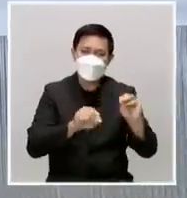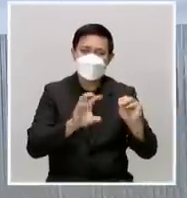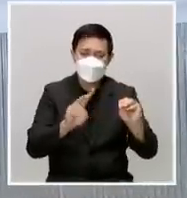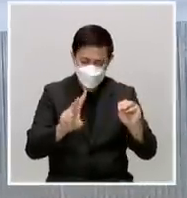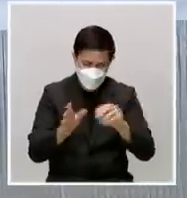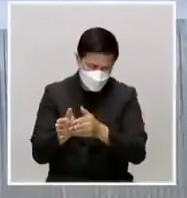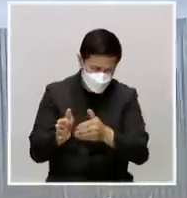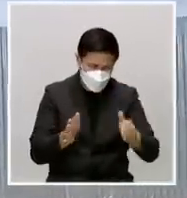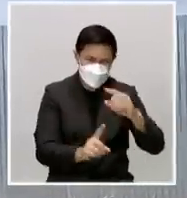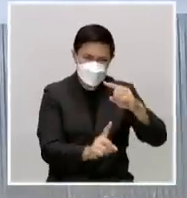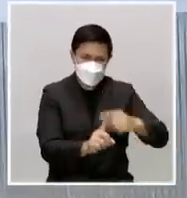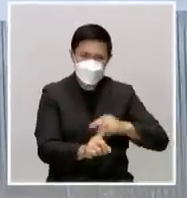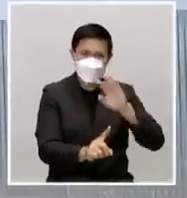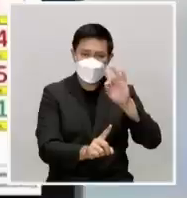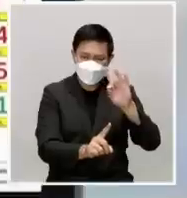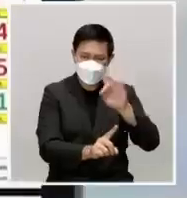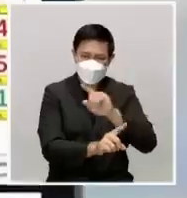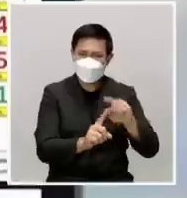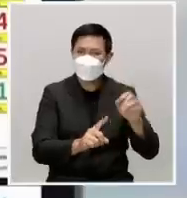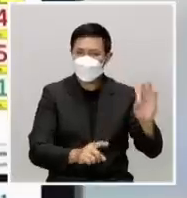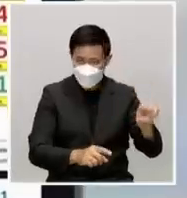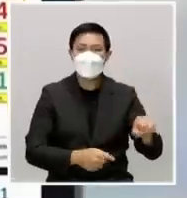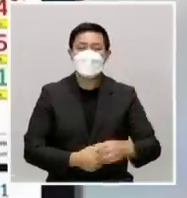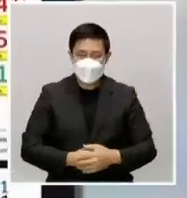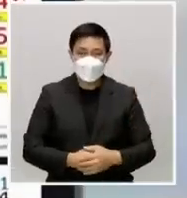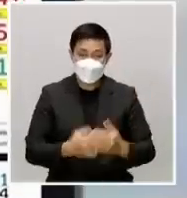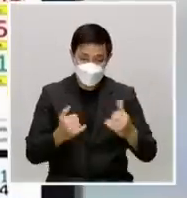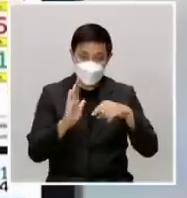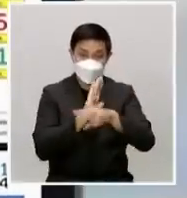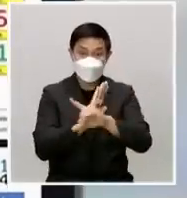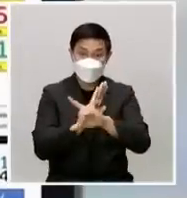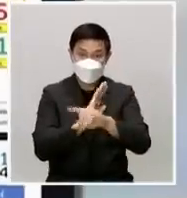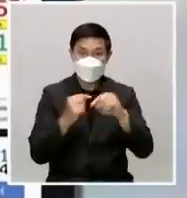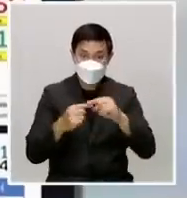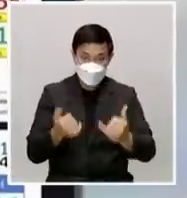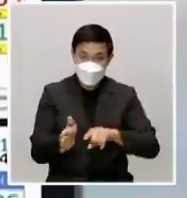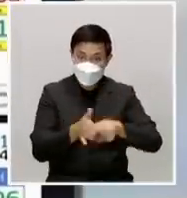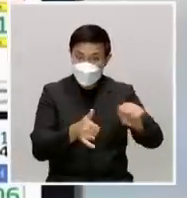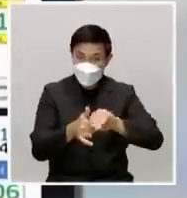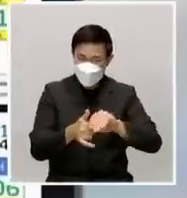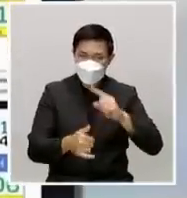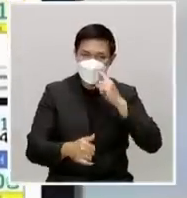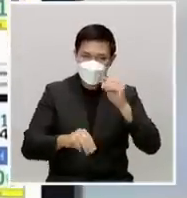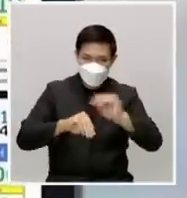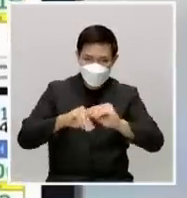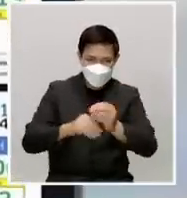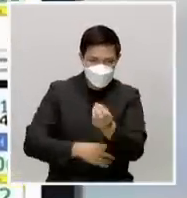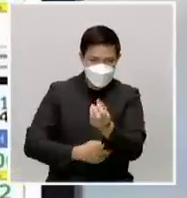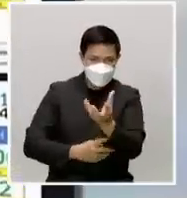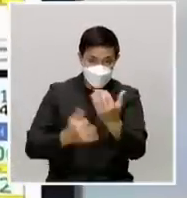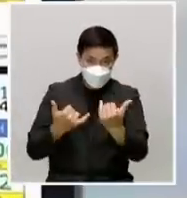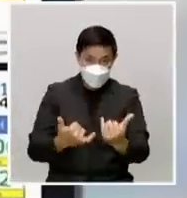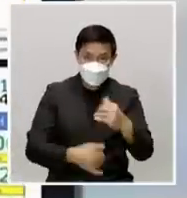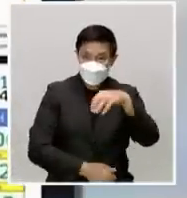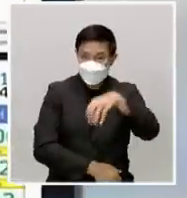ค่ะส่วนที่ชลบุรีวันนี้ทิศทางแนวโน้มจำนวนผู้ติดเชื้อยังเพิ่มขึ้นนะคะวันนี้สำนัก